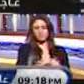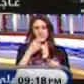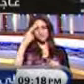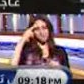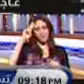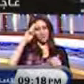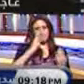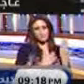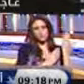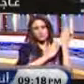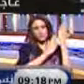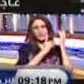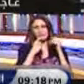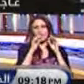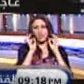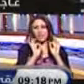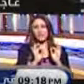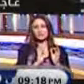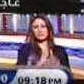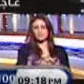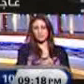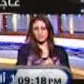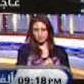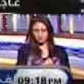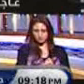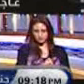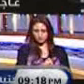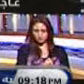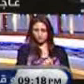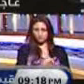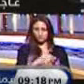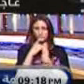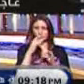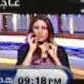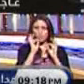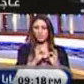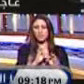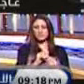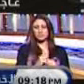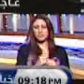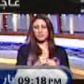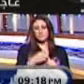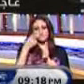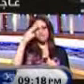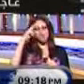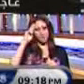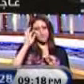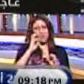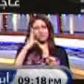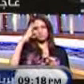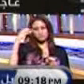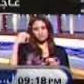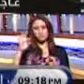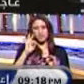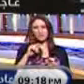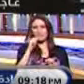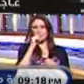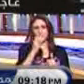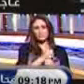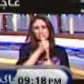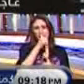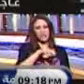ده حقهم يا سيادة الفريق وانا واثق ان حضرتك مش هتحرم لا ابنائهم ولا زوجاتهم ان يشعروا ان ازواجهم او